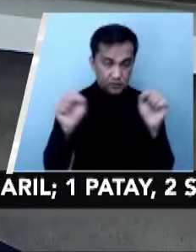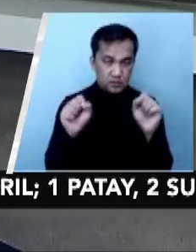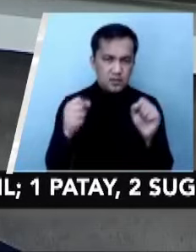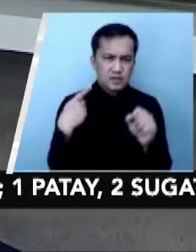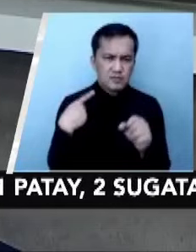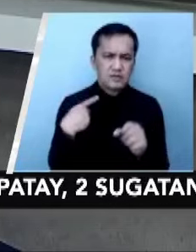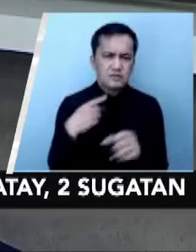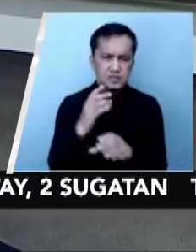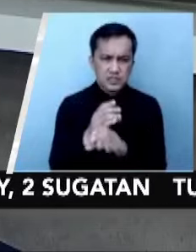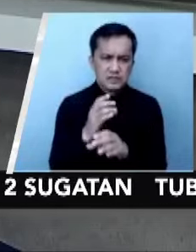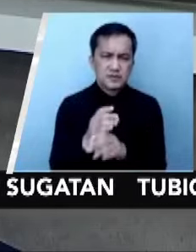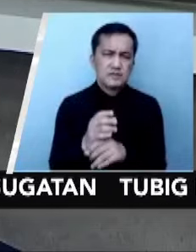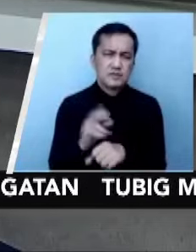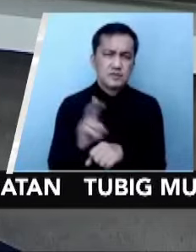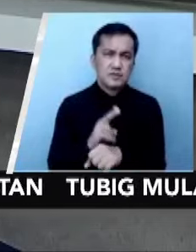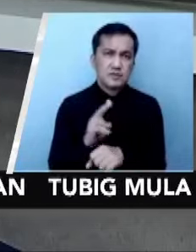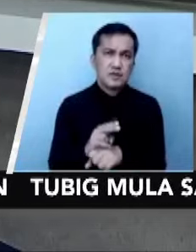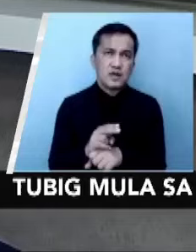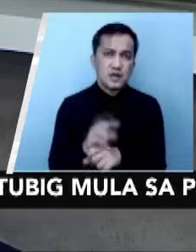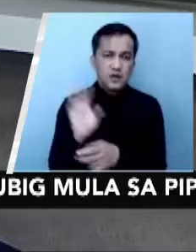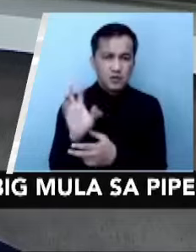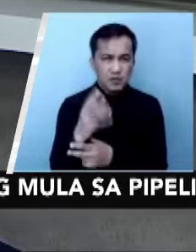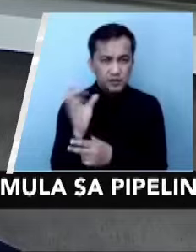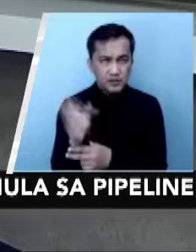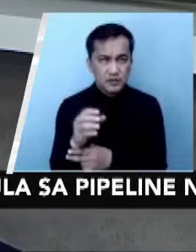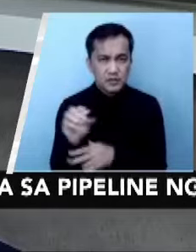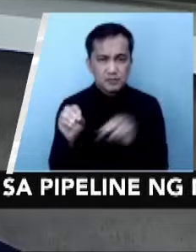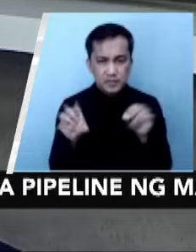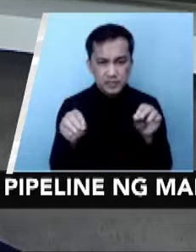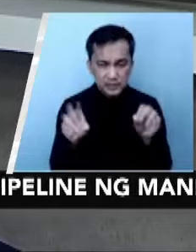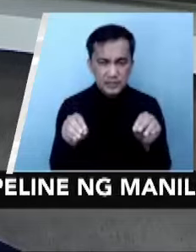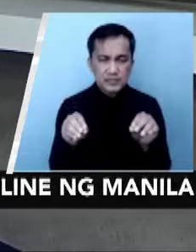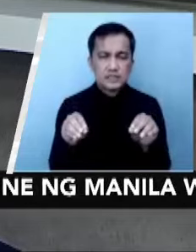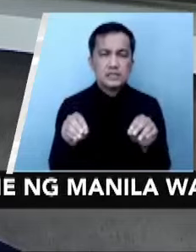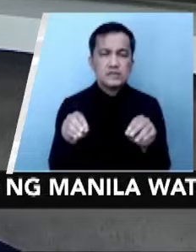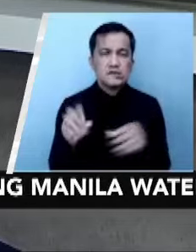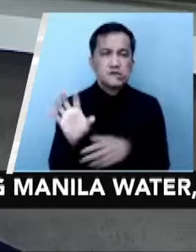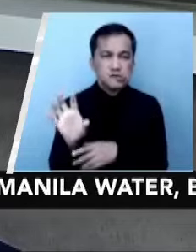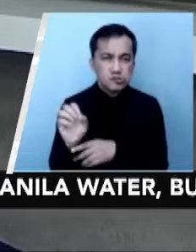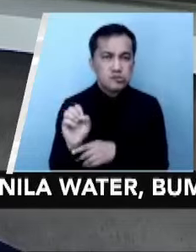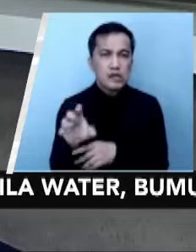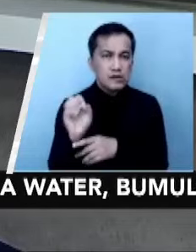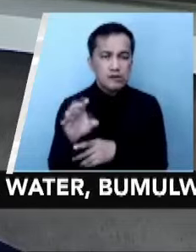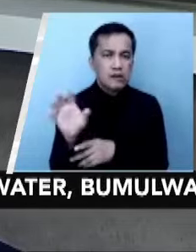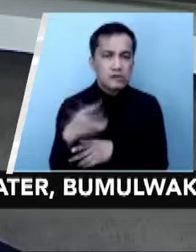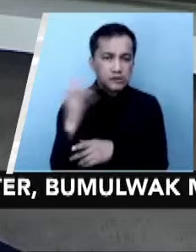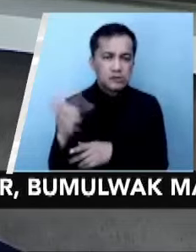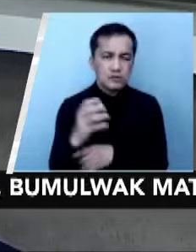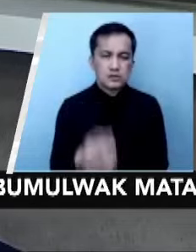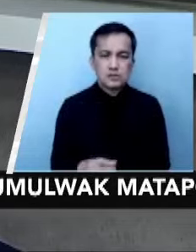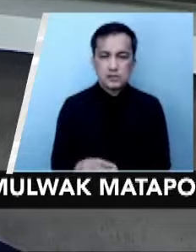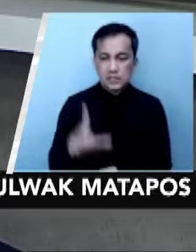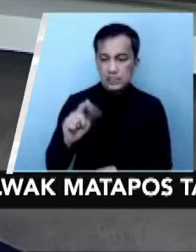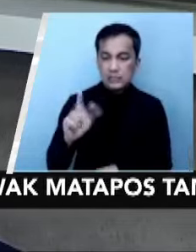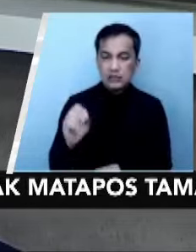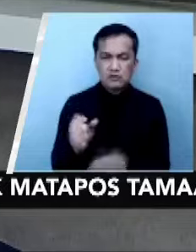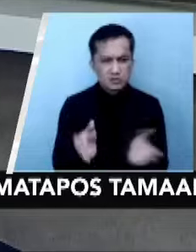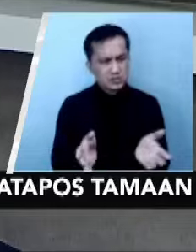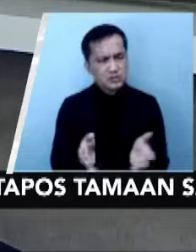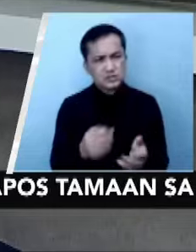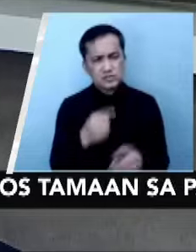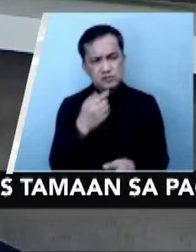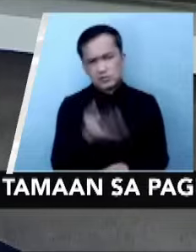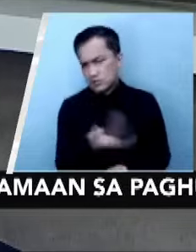rin gumagamit ng wangwang, blinker at sirena. Kaya paghikayat ng LTO sa publiko, isumbong sa